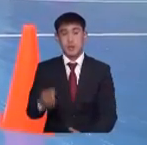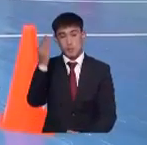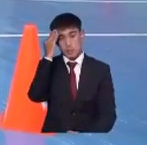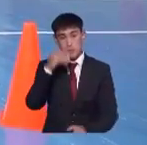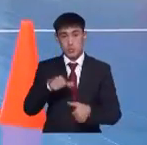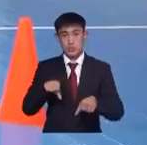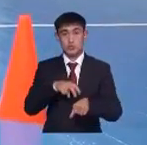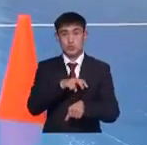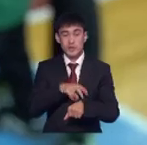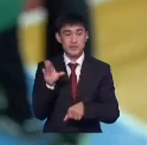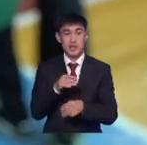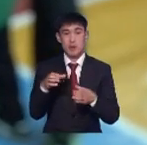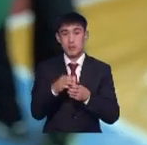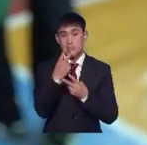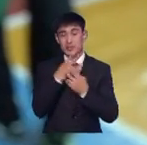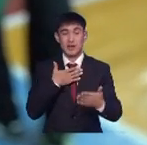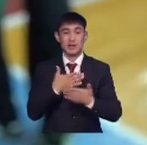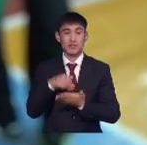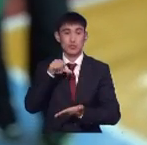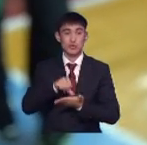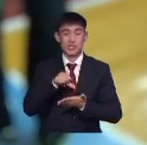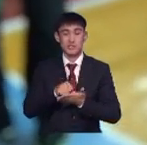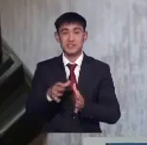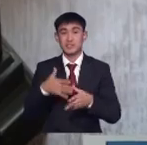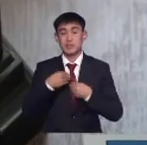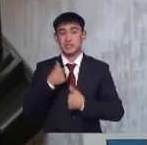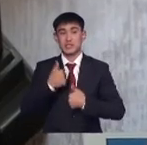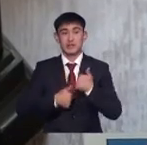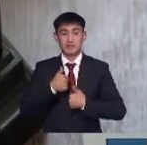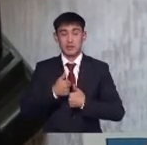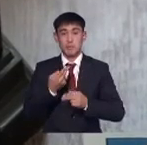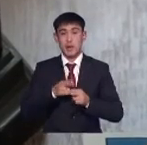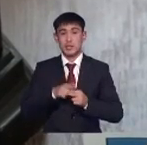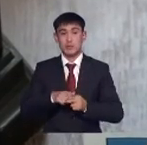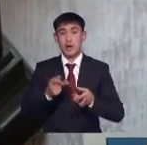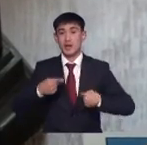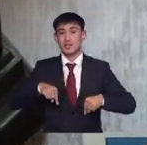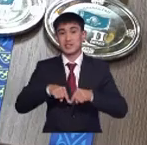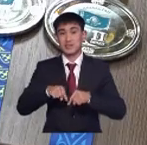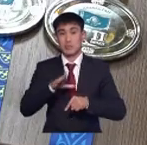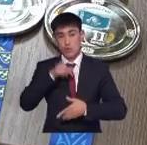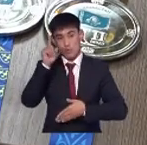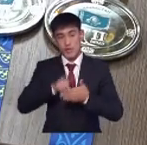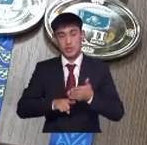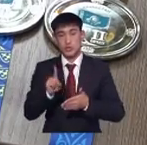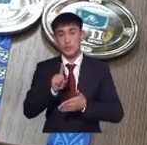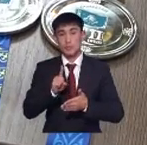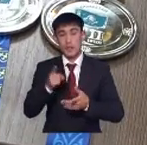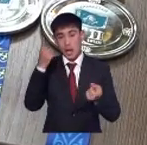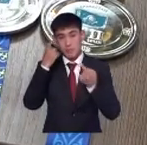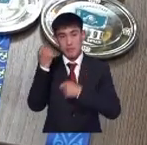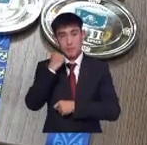членов жюри, все команды проявили активное участие в семейных соревнованиях, поэтому организаторы были уверены, что